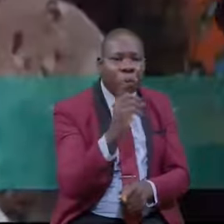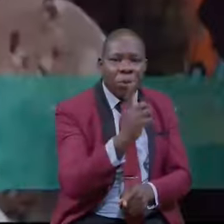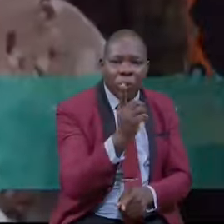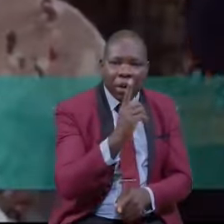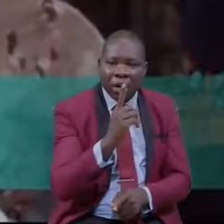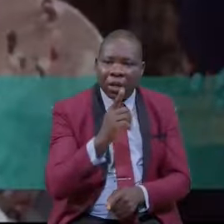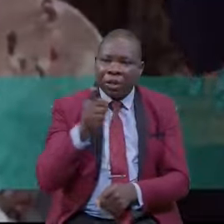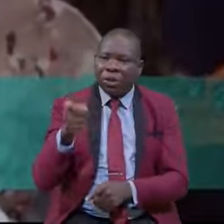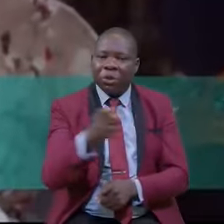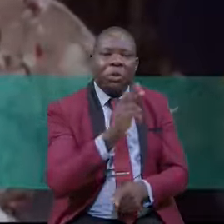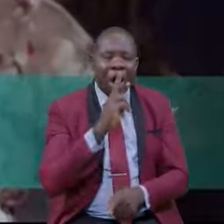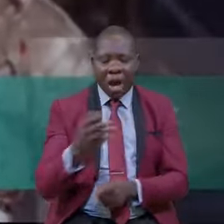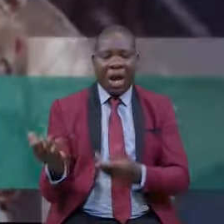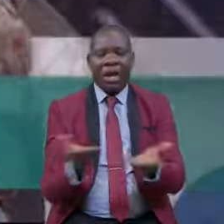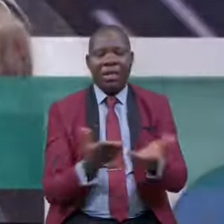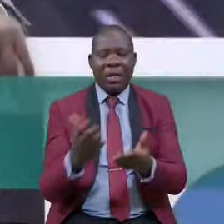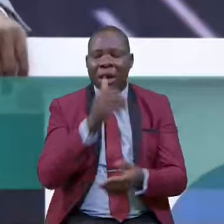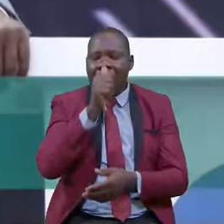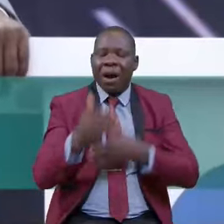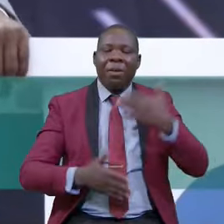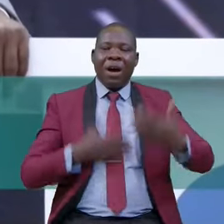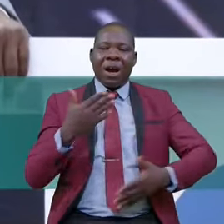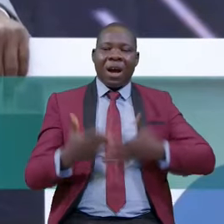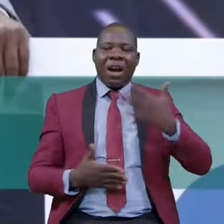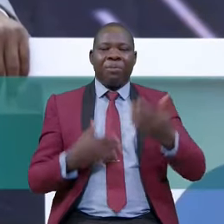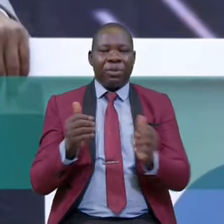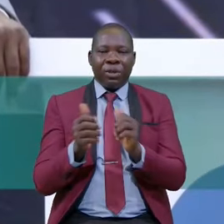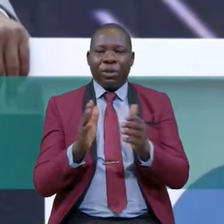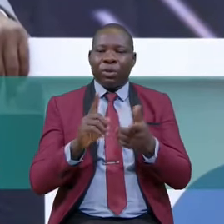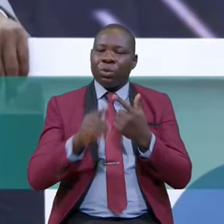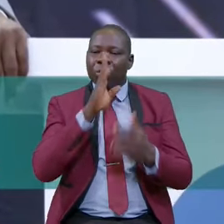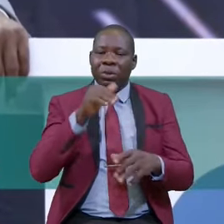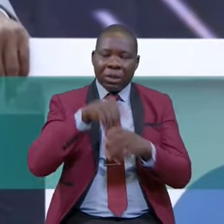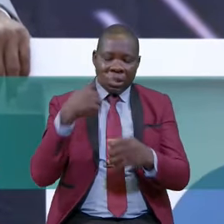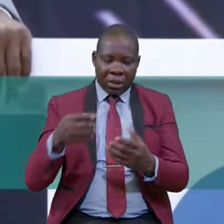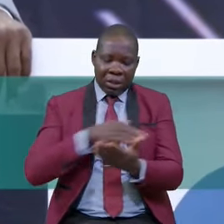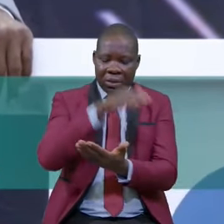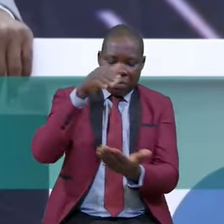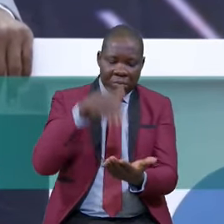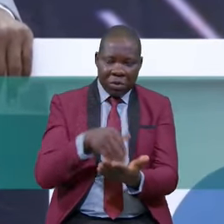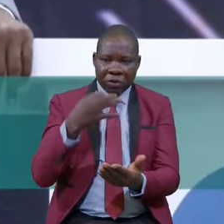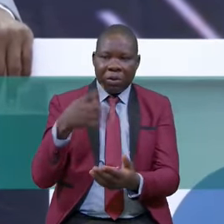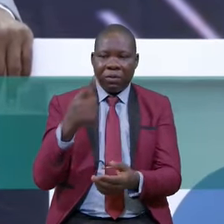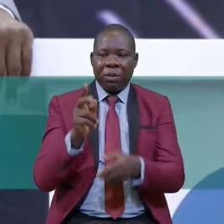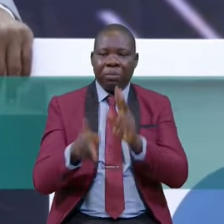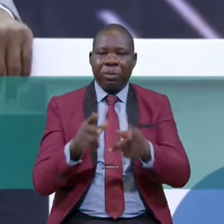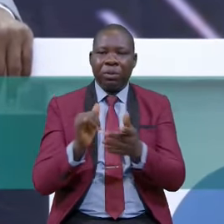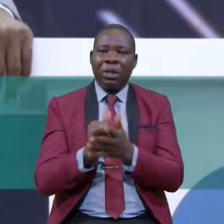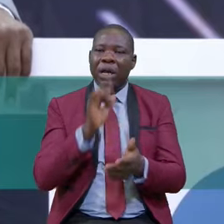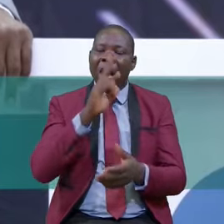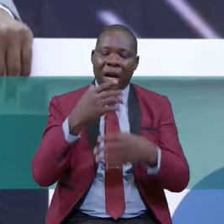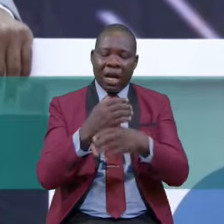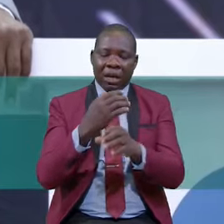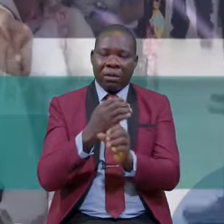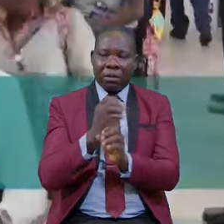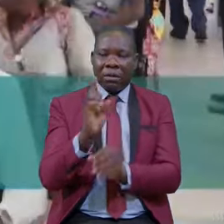are here. Ils sont là. I'm happy et je suis content d'être au milieu of the du peuple that are created créé God and God